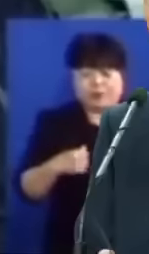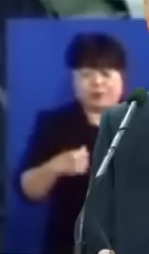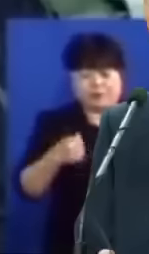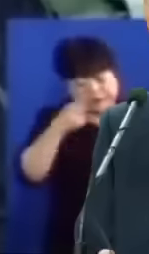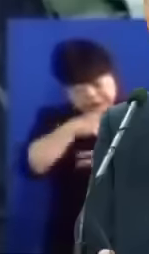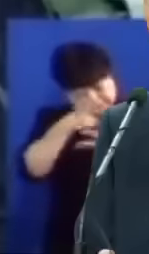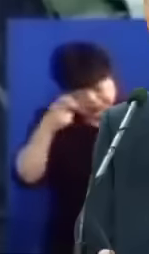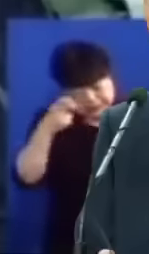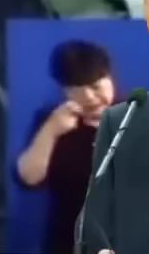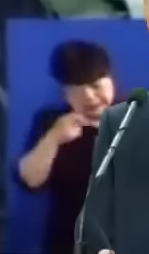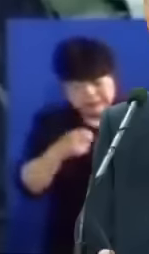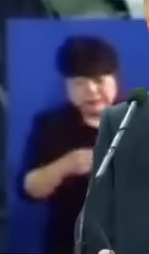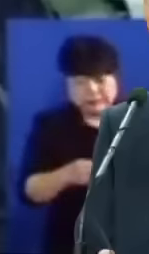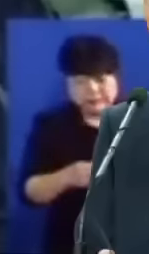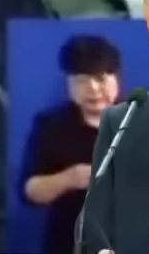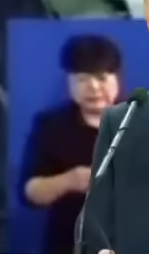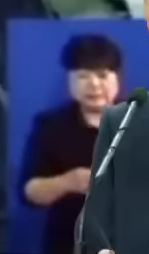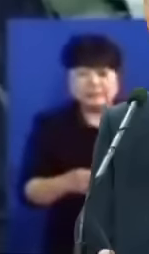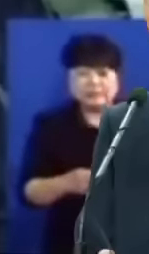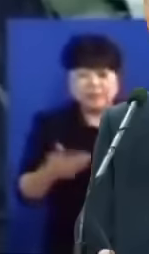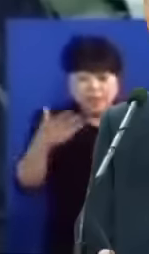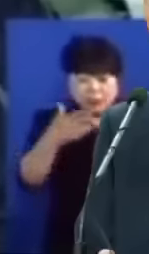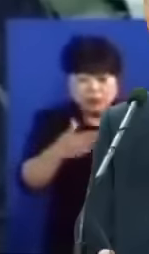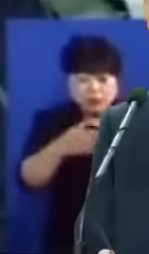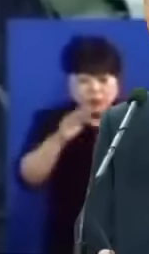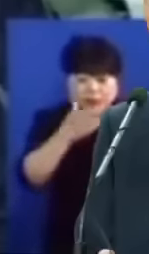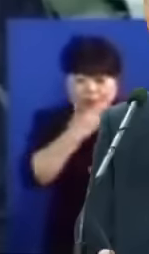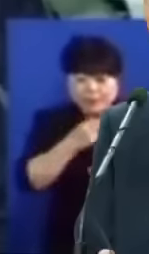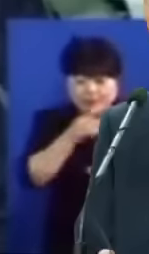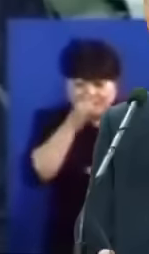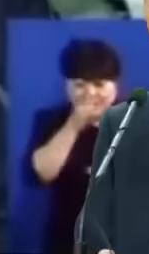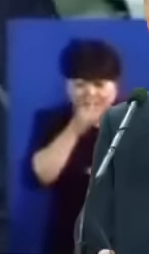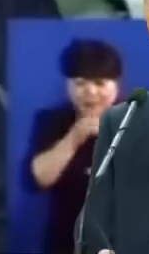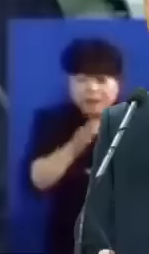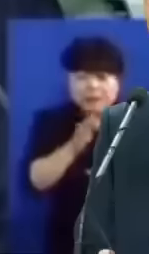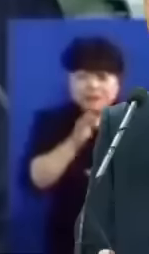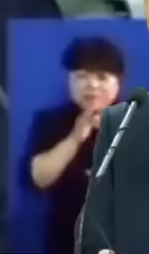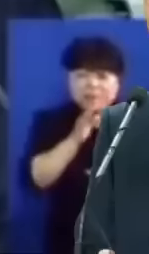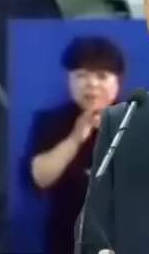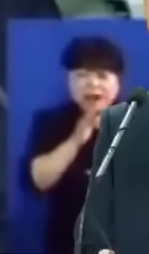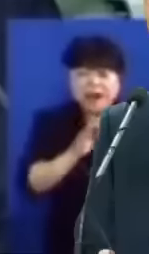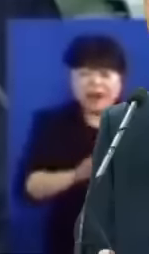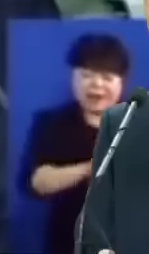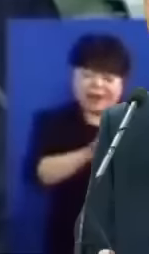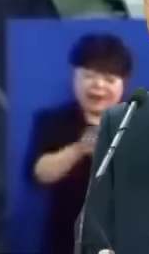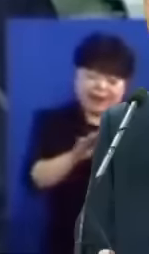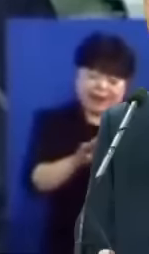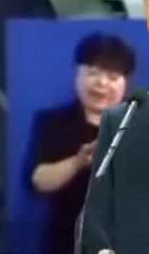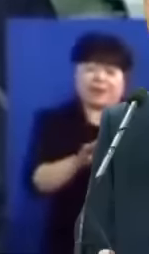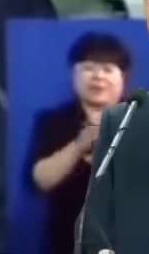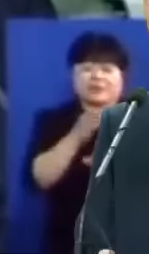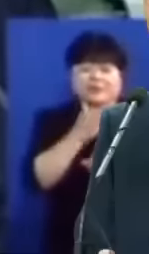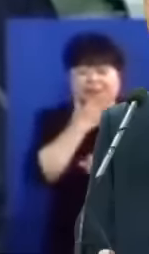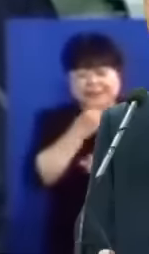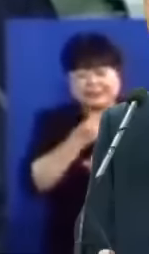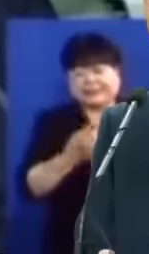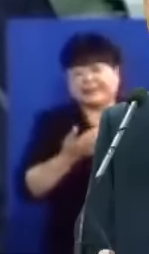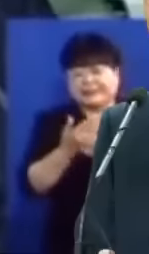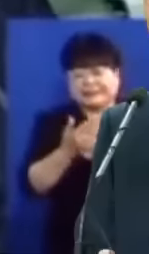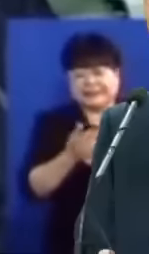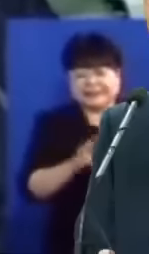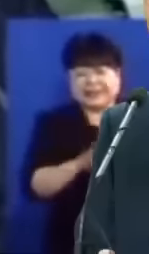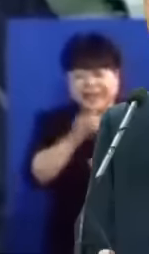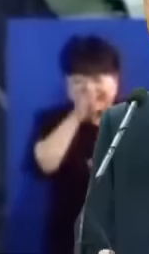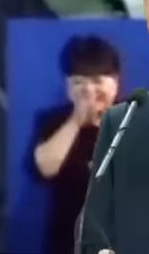의식주가 좋다고 해서 결코 행복하지 않습니다. 진짜 행복은 사랑 가운데 있는 것입니다. 사랑이